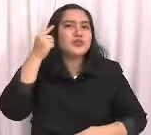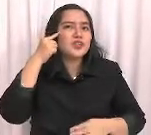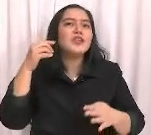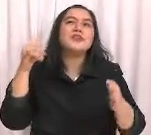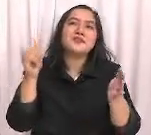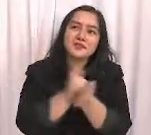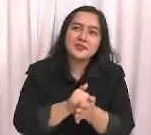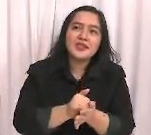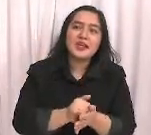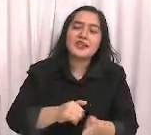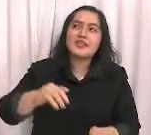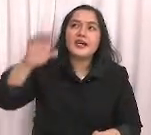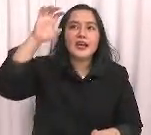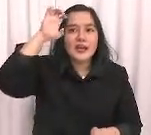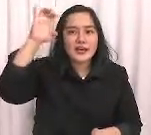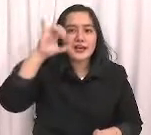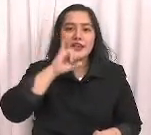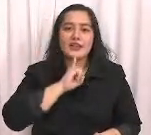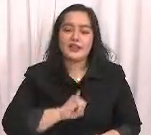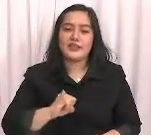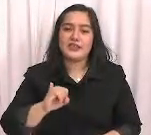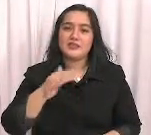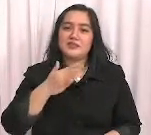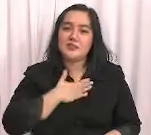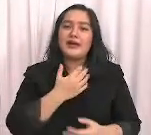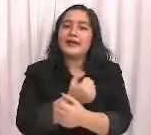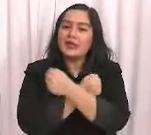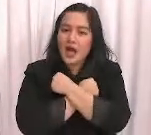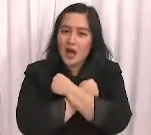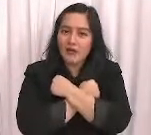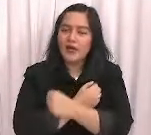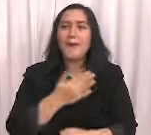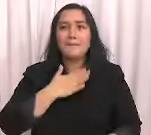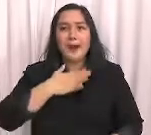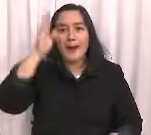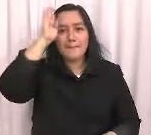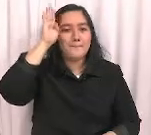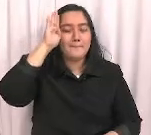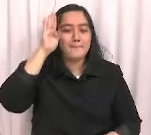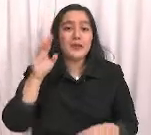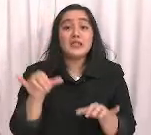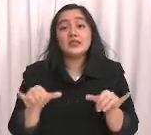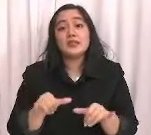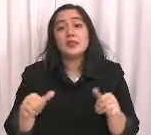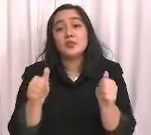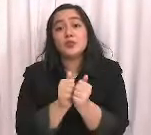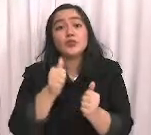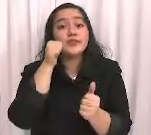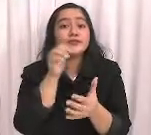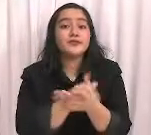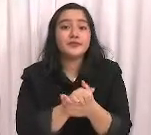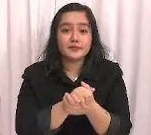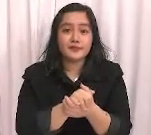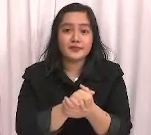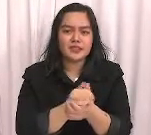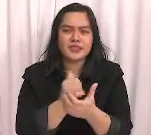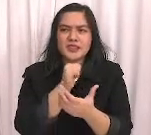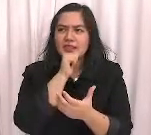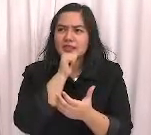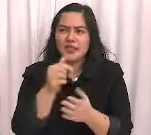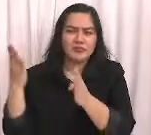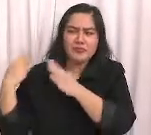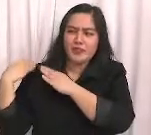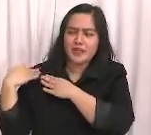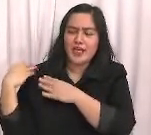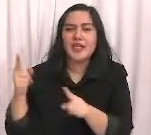hindi pabigat. Bakit? Mahal ko siya. Amen. Diba? Yun ang maganda. Kaya yung mga bagay na yan, mga kapatid, i-take natin,